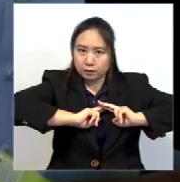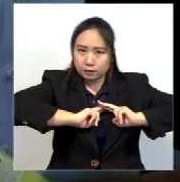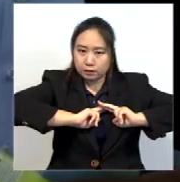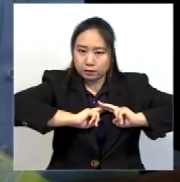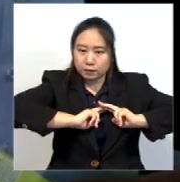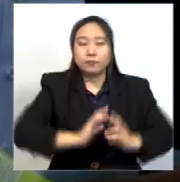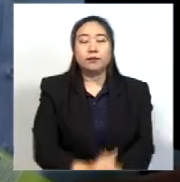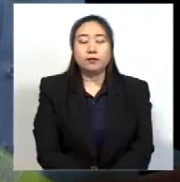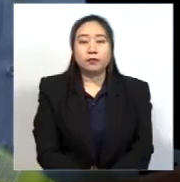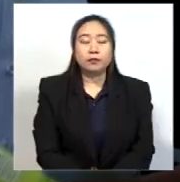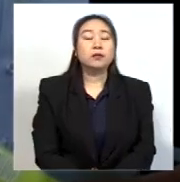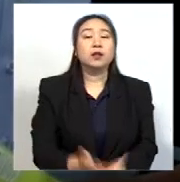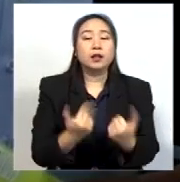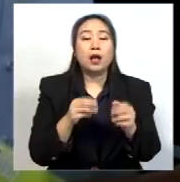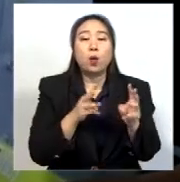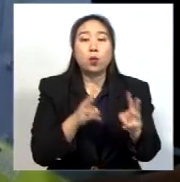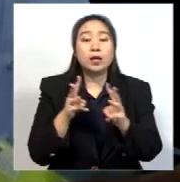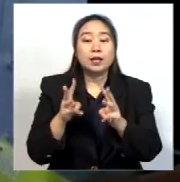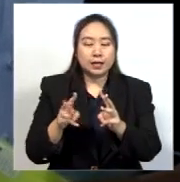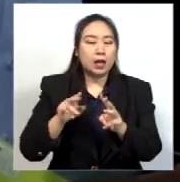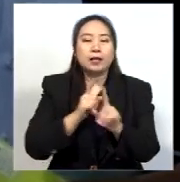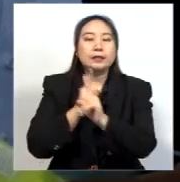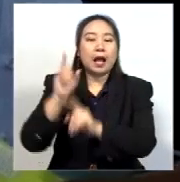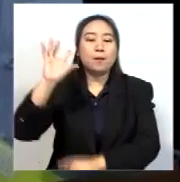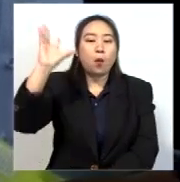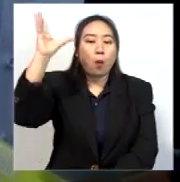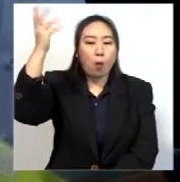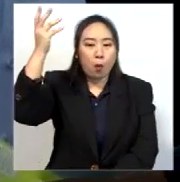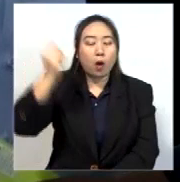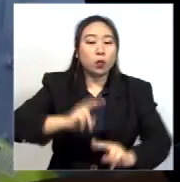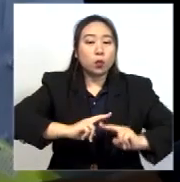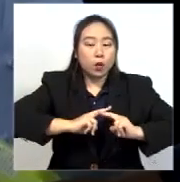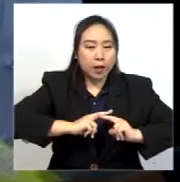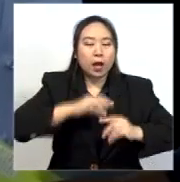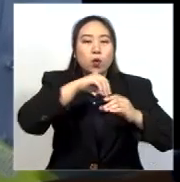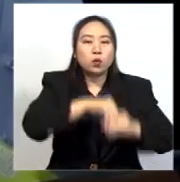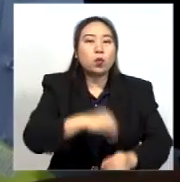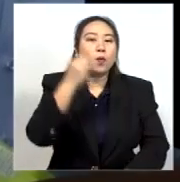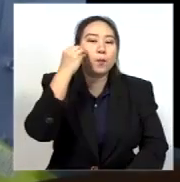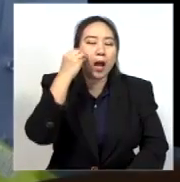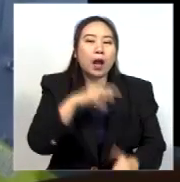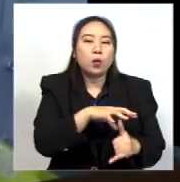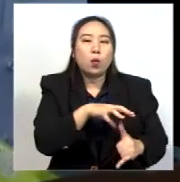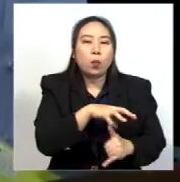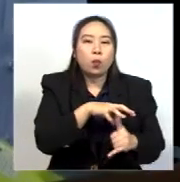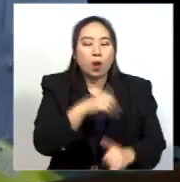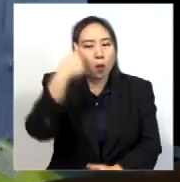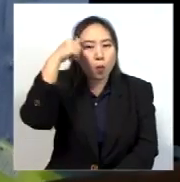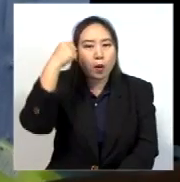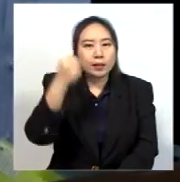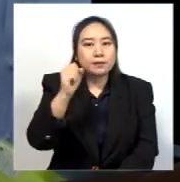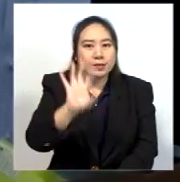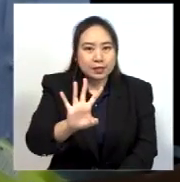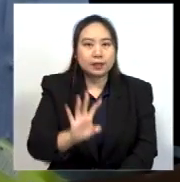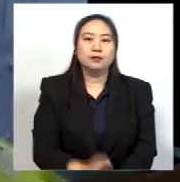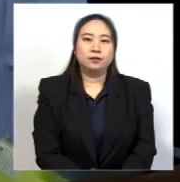เราจะใช้วิธีที่เป็นสากลก็คือให้กักกันตัวเองอยู่ที่บ้านเป็นเวลา14วัน